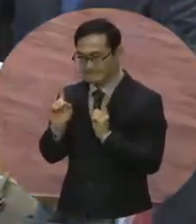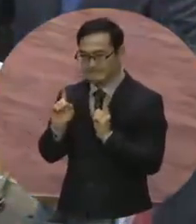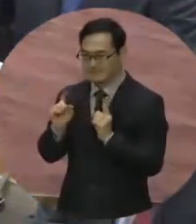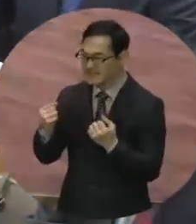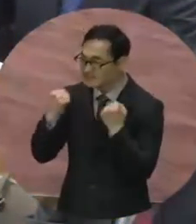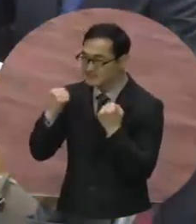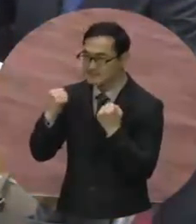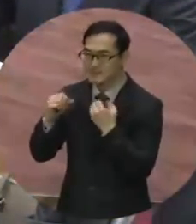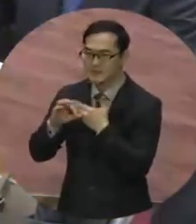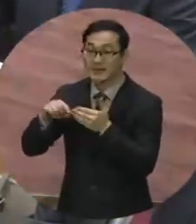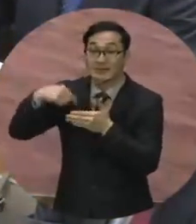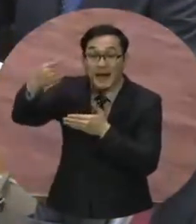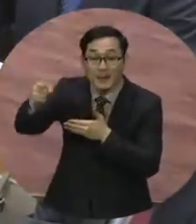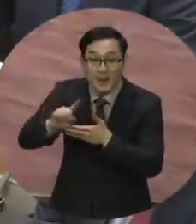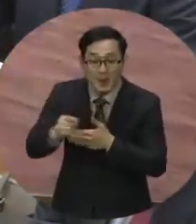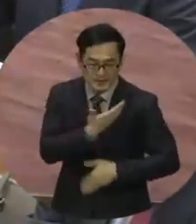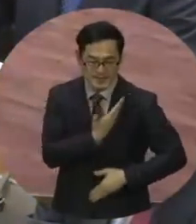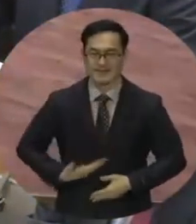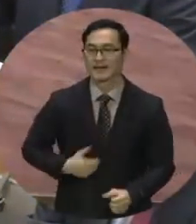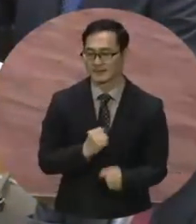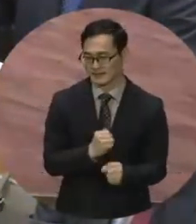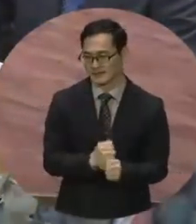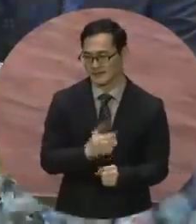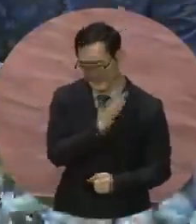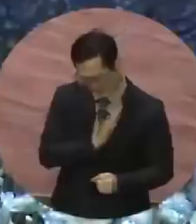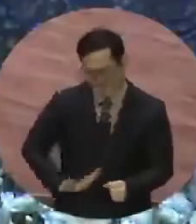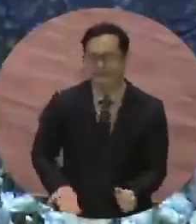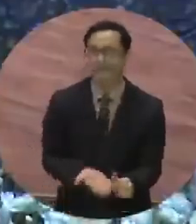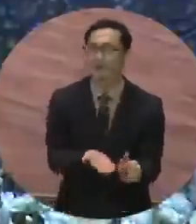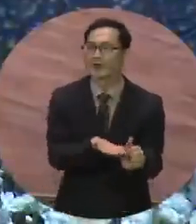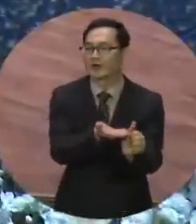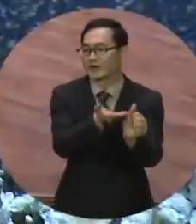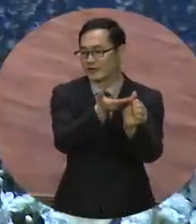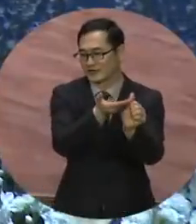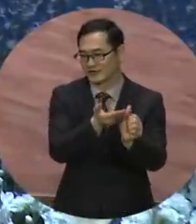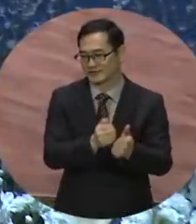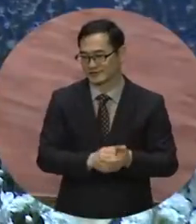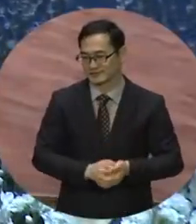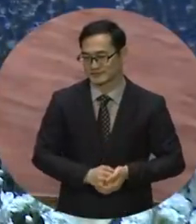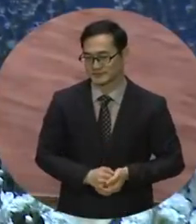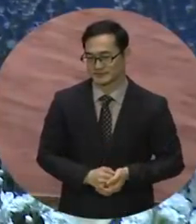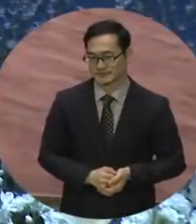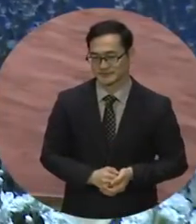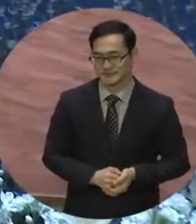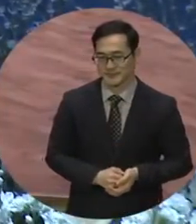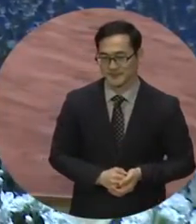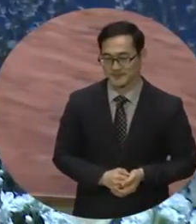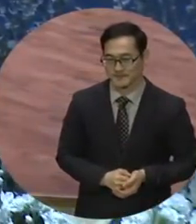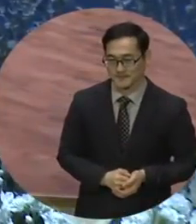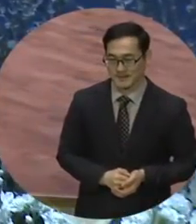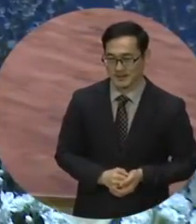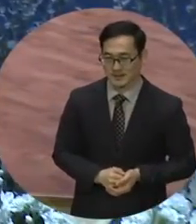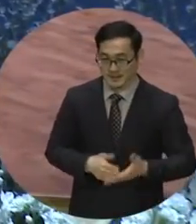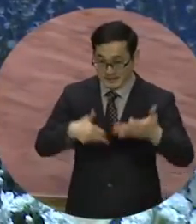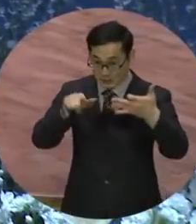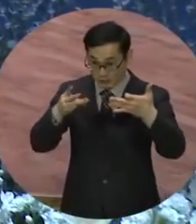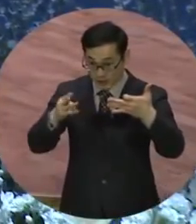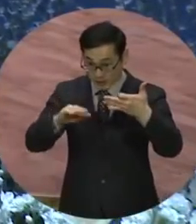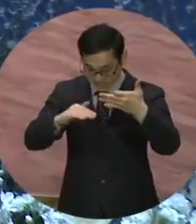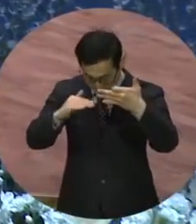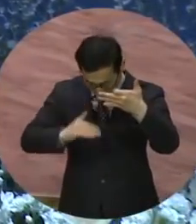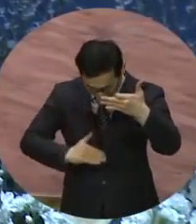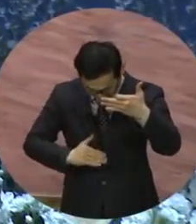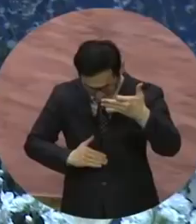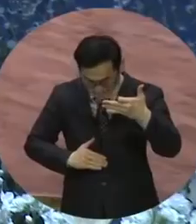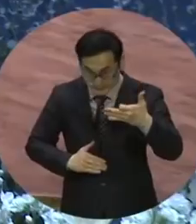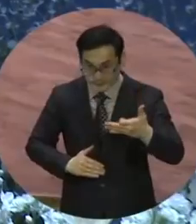거죠. 본격적으로 이제는 이 영적 서밋을 향하여 도전하라 라는 말씀이에요. 자, 19절 하반절에 보면